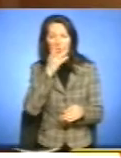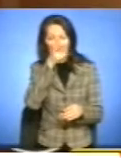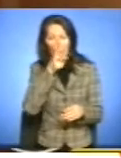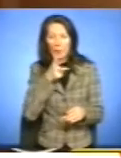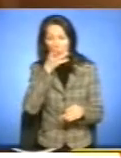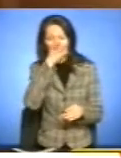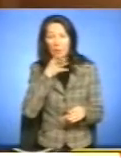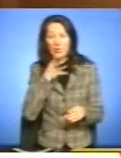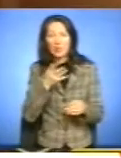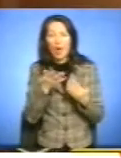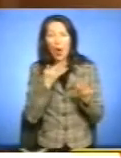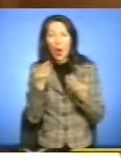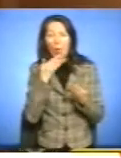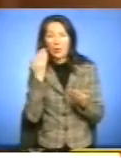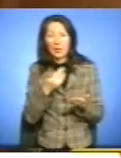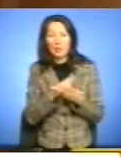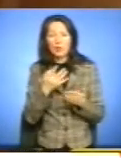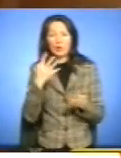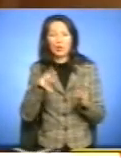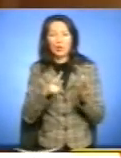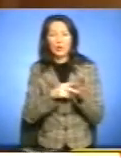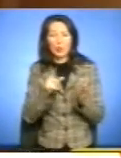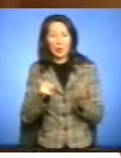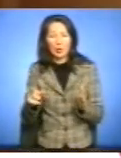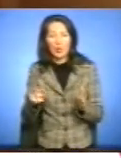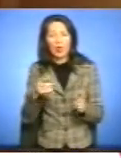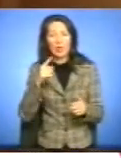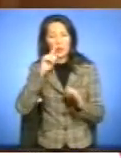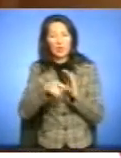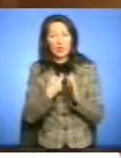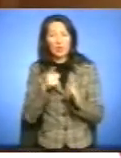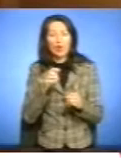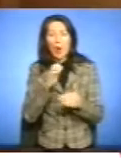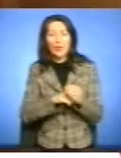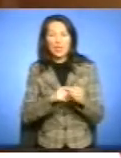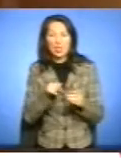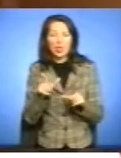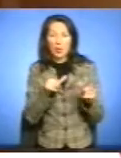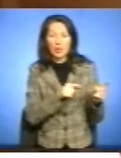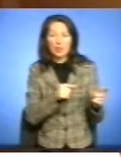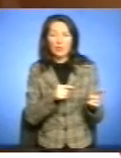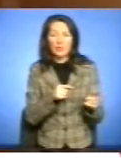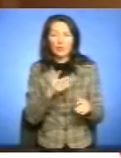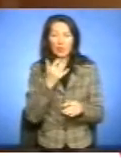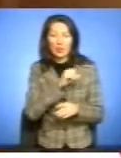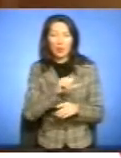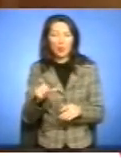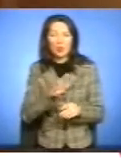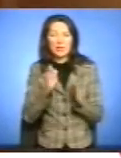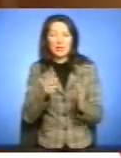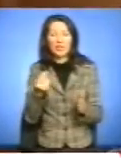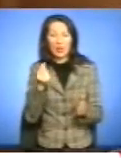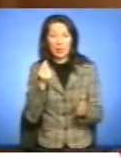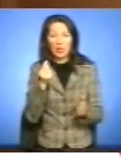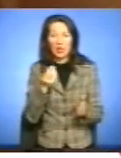ну, причини їхнього виїзду за кордон не є тільки матеріальними, а ще й дуже багато впливали на них психологічні